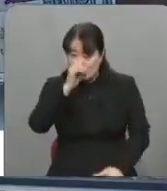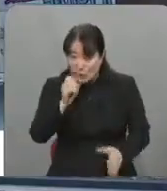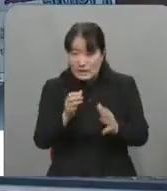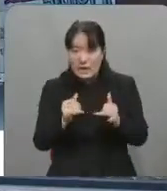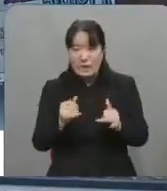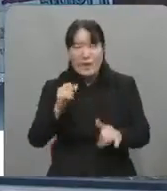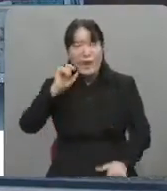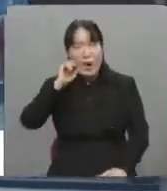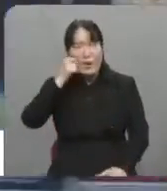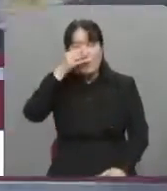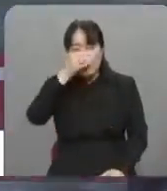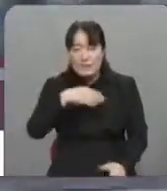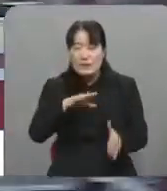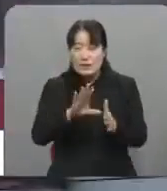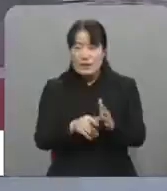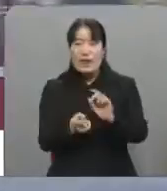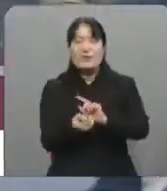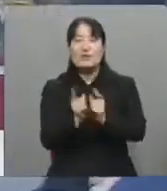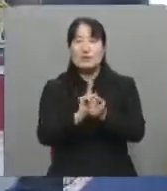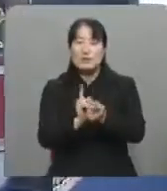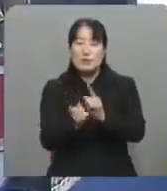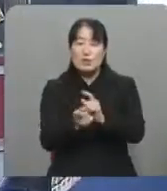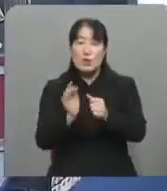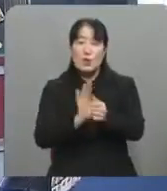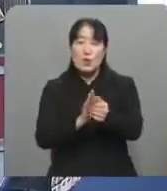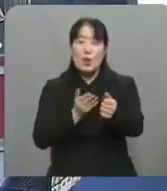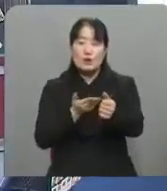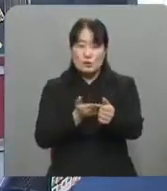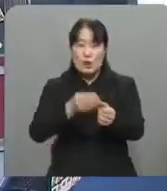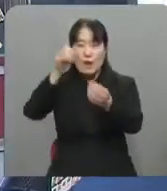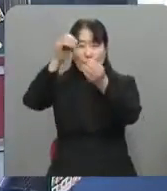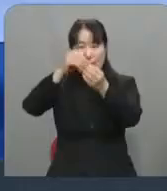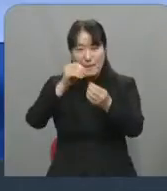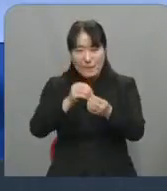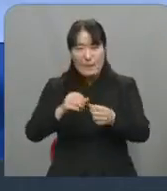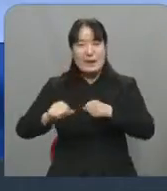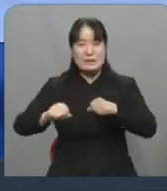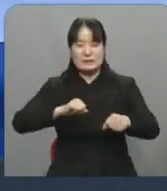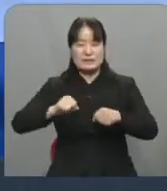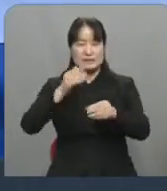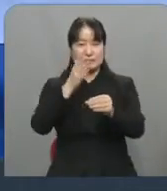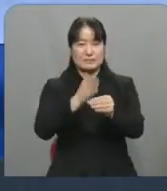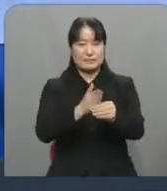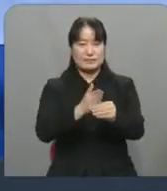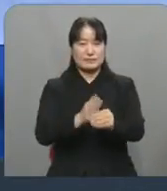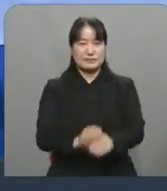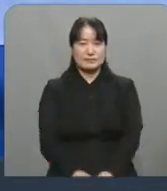서로 돕는 우리의 전통적인 미풍양속을 몸소 실천하고 있습니다 kbs 뉴스 1 이룹니다